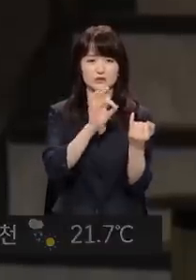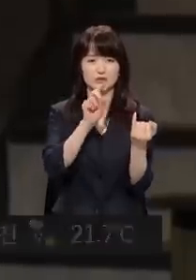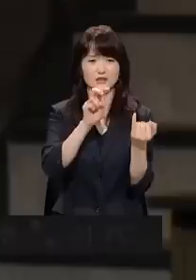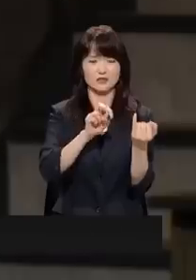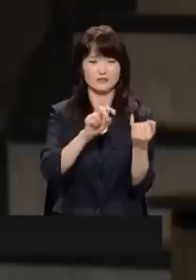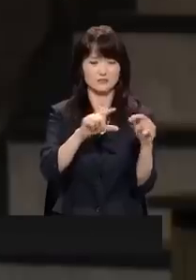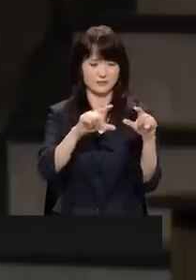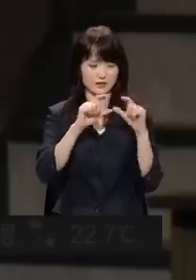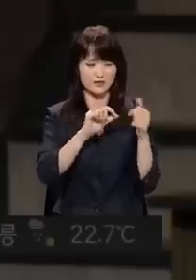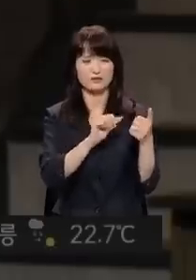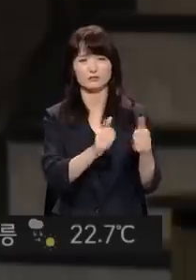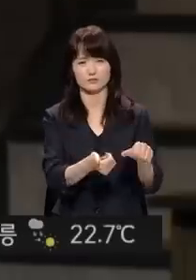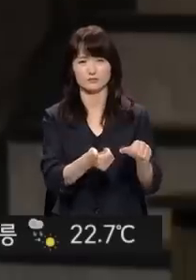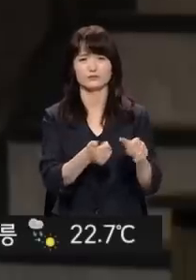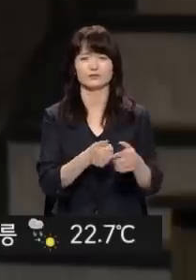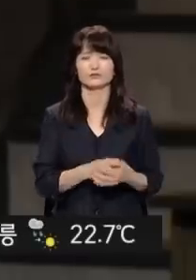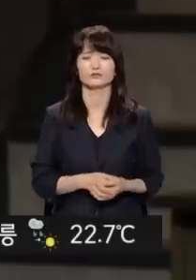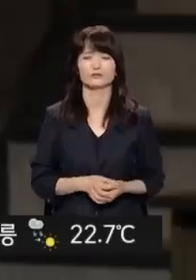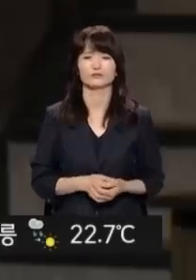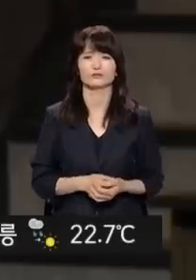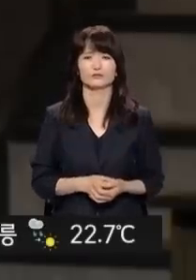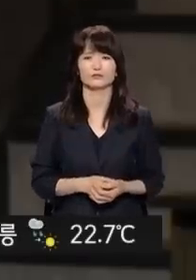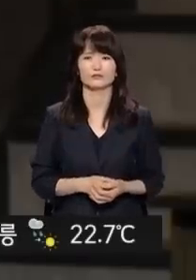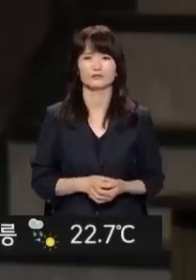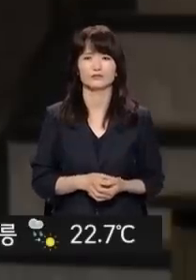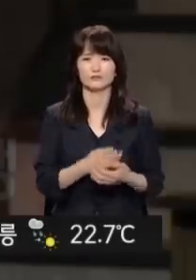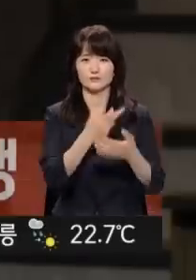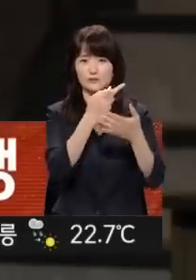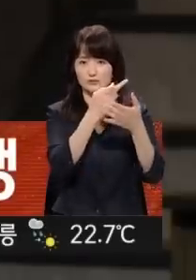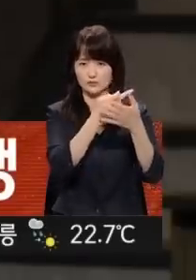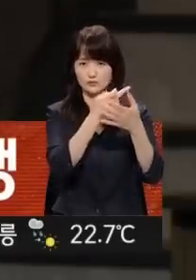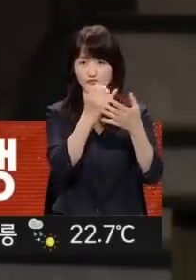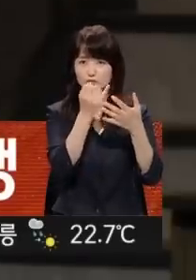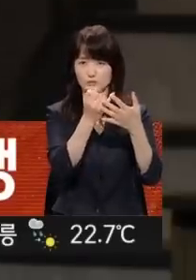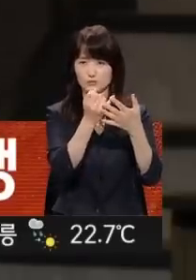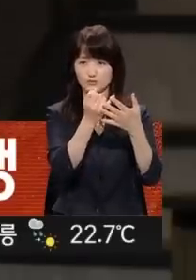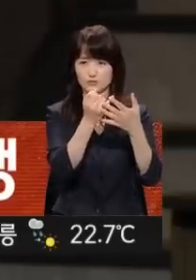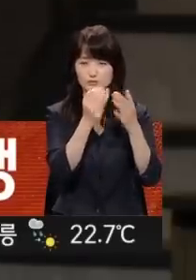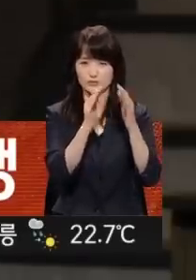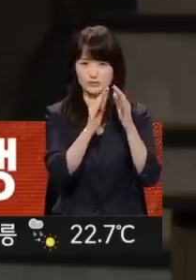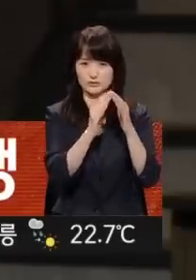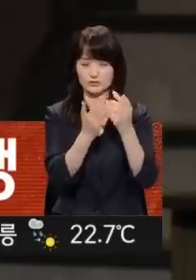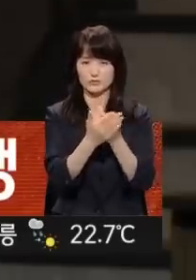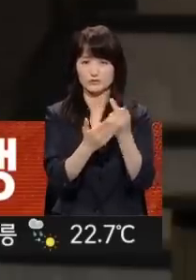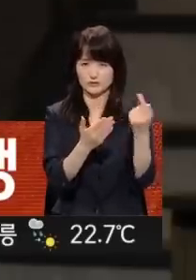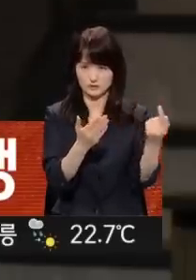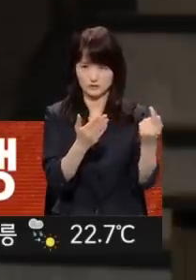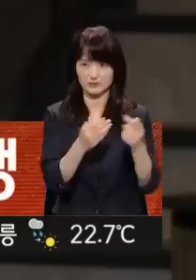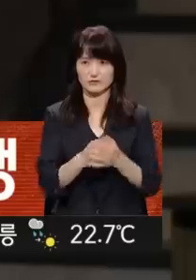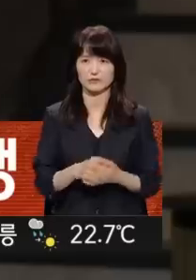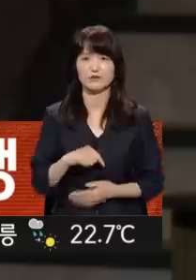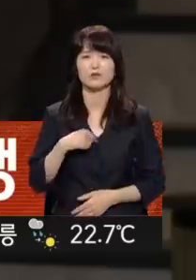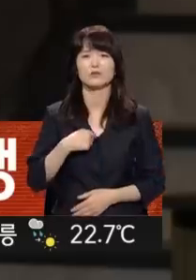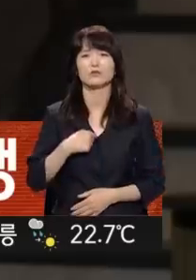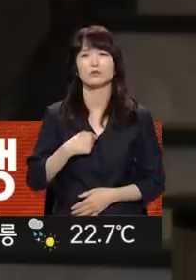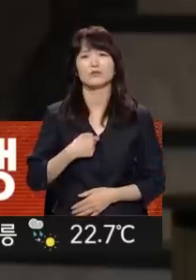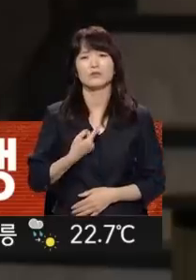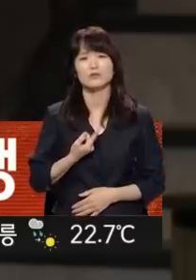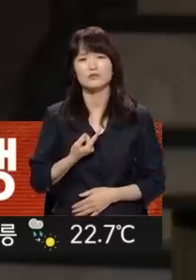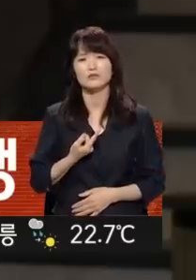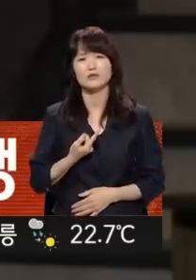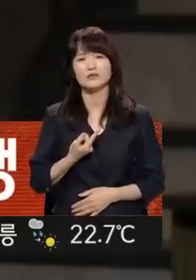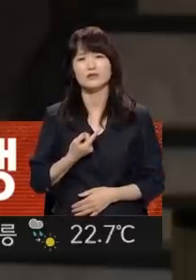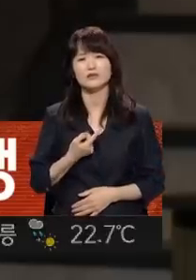사망을 한 그런 상태이기 때문에 사실 그 위에 있는 오빠나 언니는 다 이제 집을 나가 있는 상태에서 혼자서 그